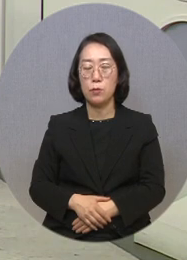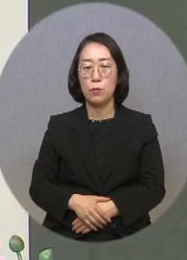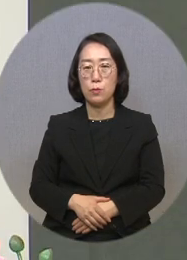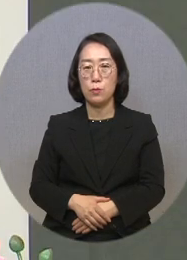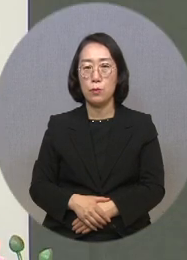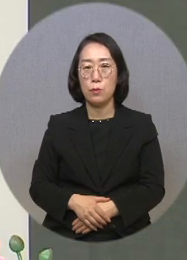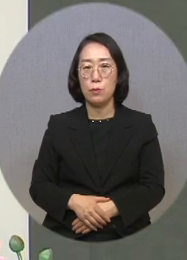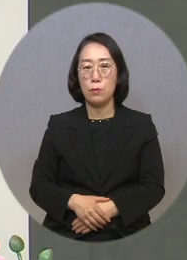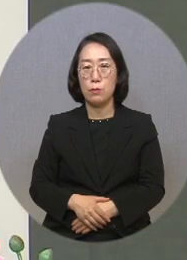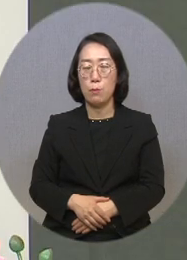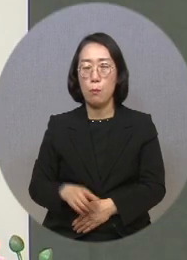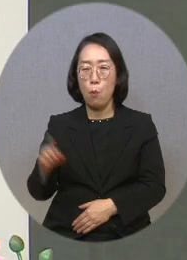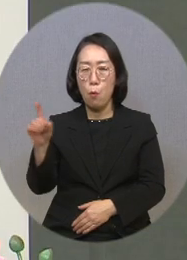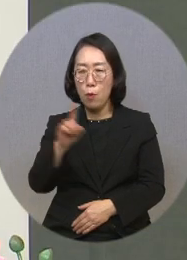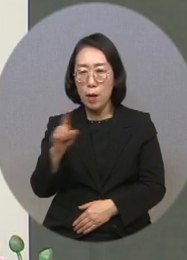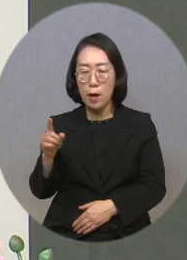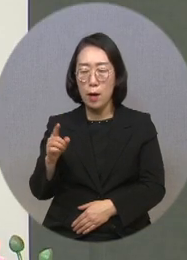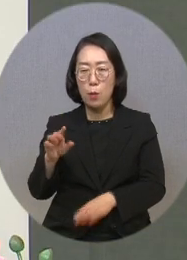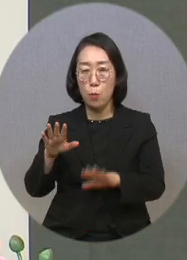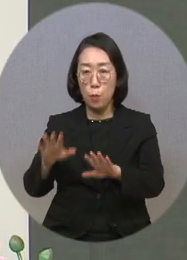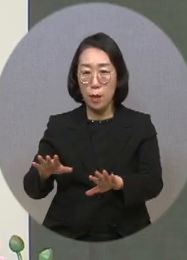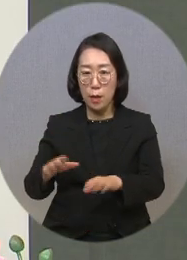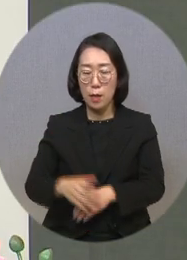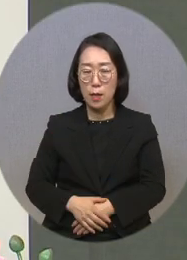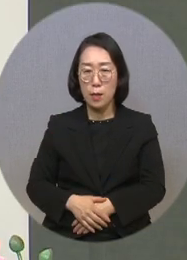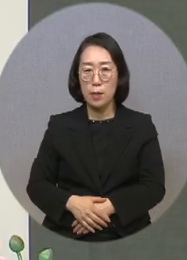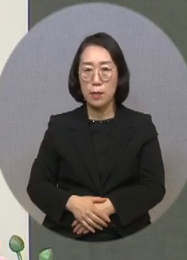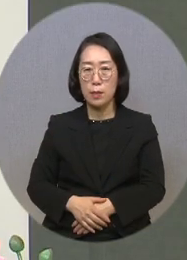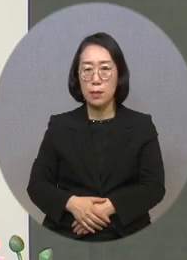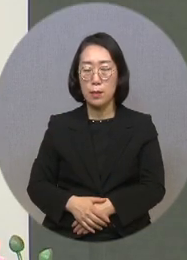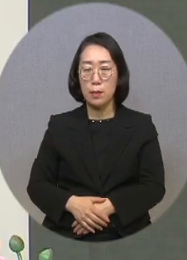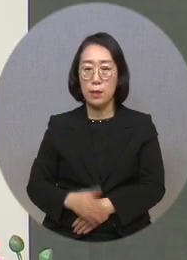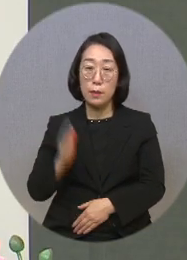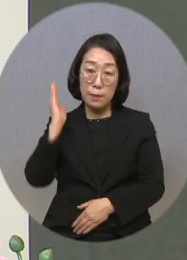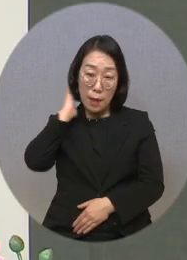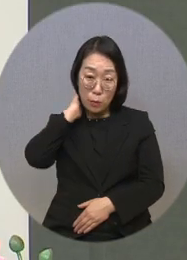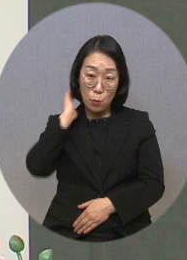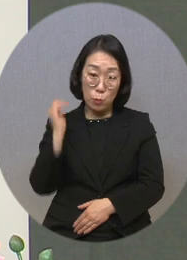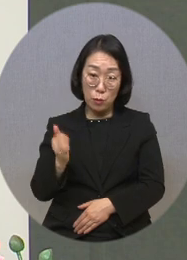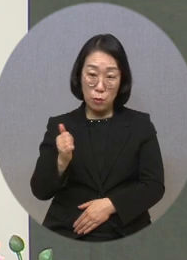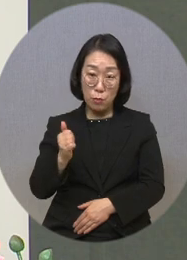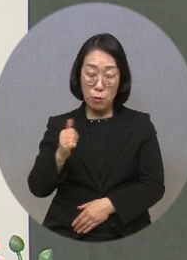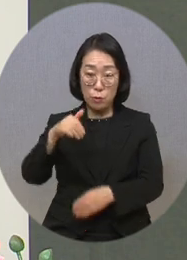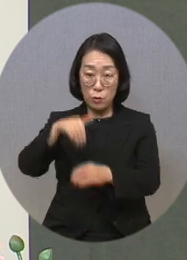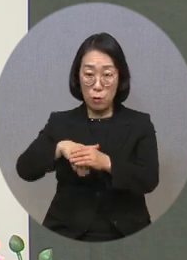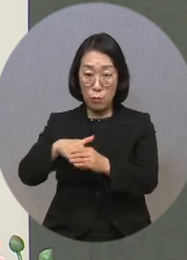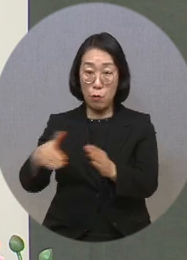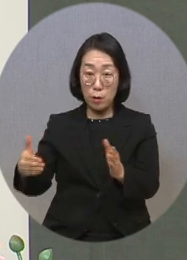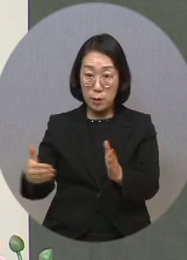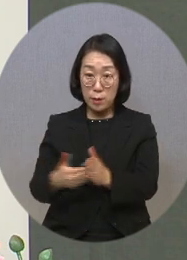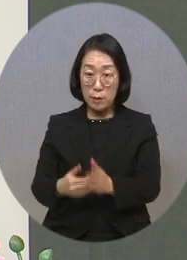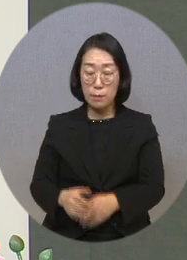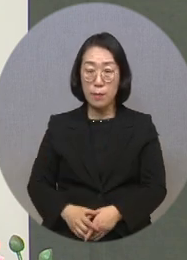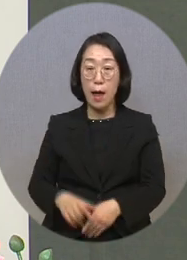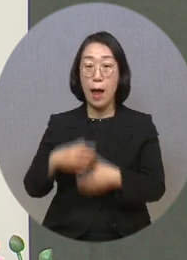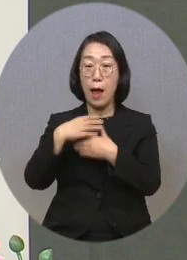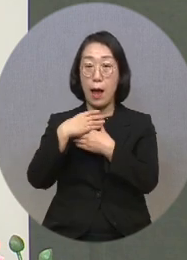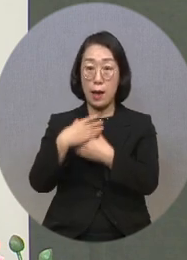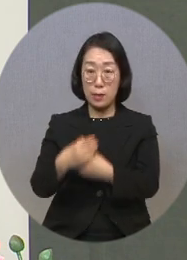네. 그러면 뭔가 22년도에 우리나라 대통령 대선도 끝나고 그러면 이제 여러 가지 안정이